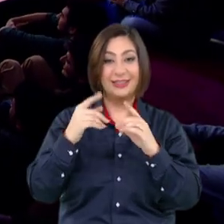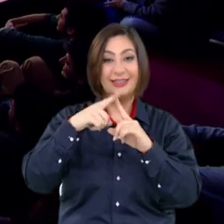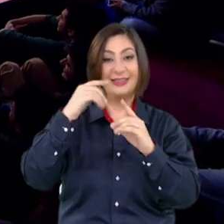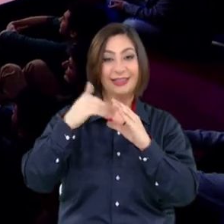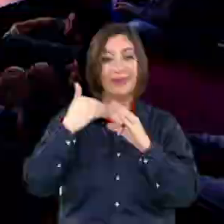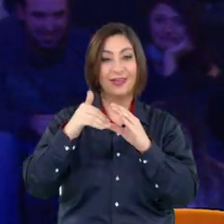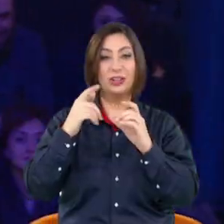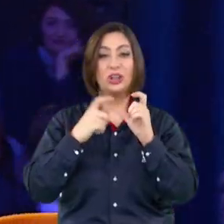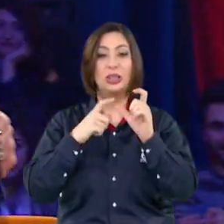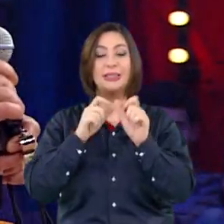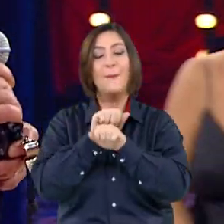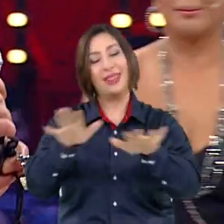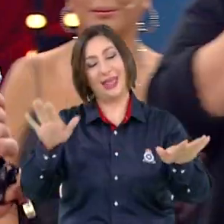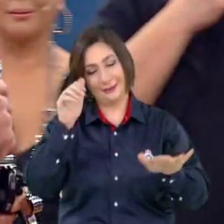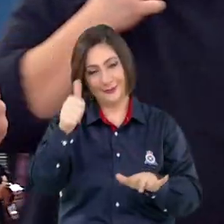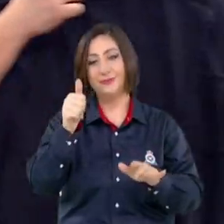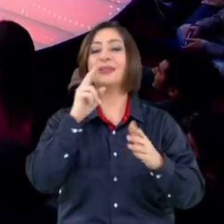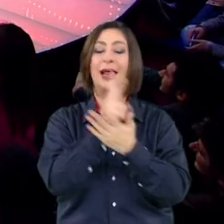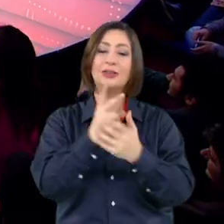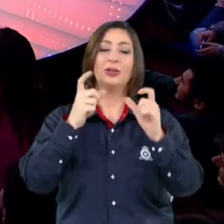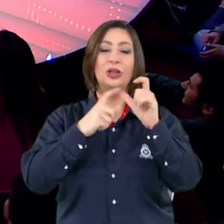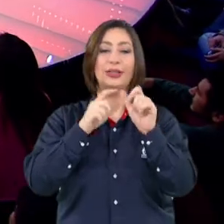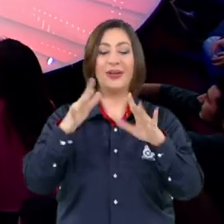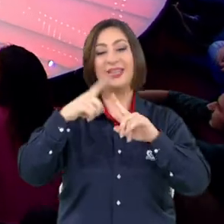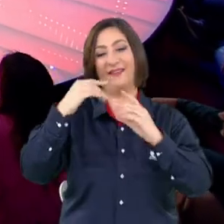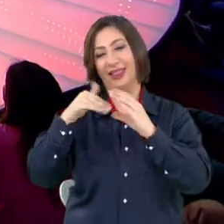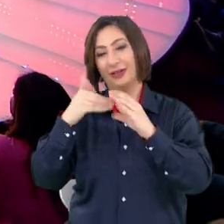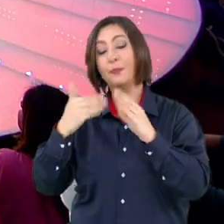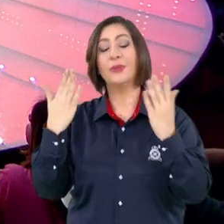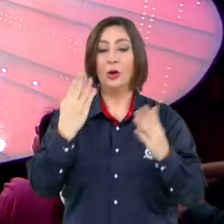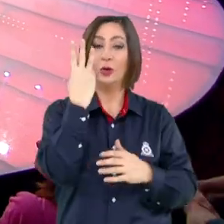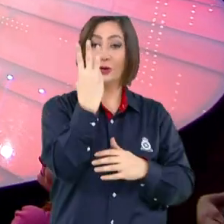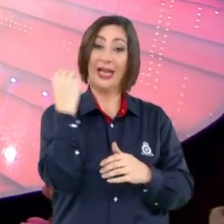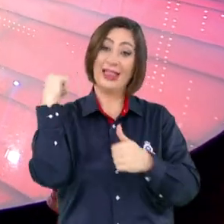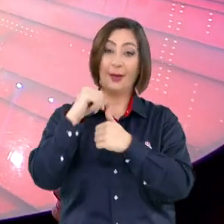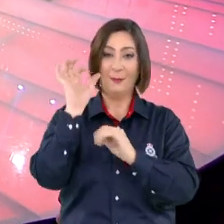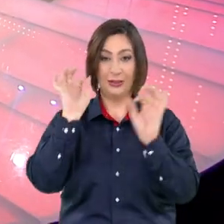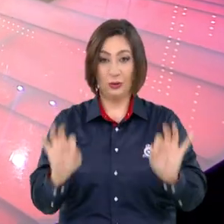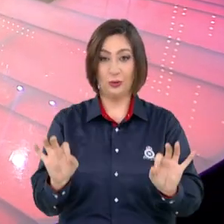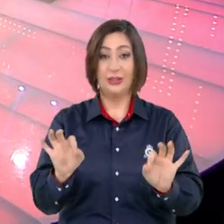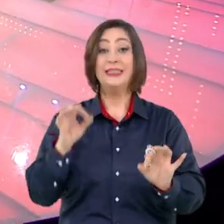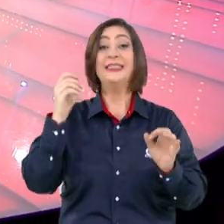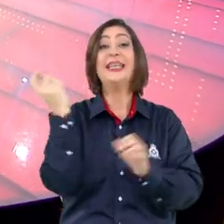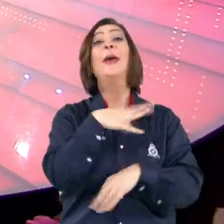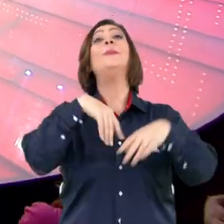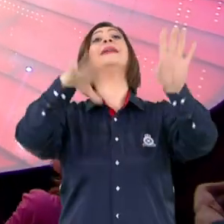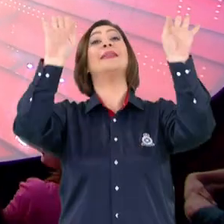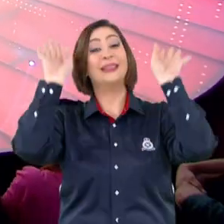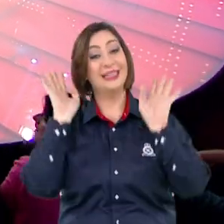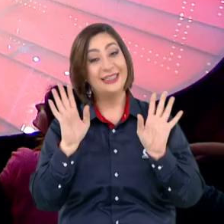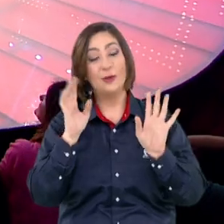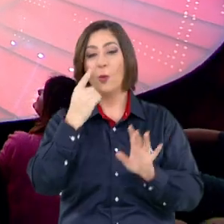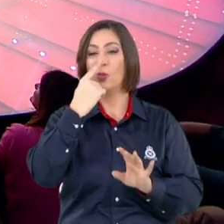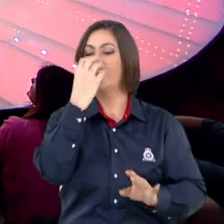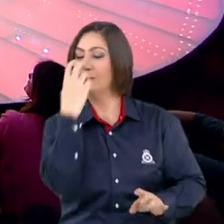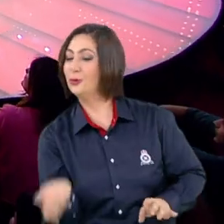Twitter. Sosyal medya. Evet, sosyal medya, Twitter. Evet, Twitter. Hep beraber üçten geriye doğru sayıyoruz, başlıyor. Saymayanın